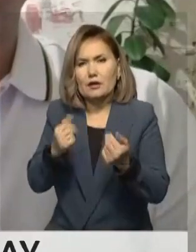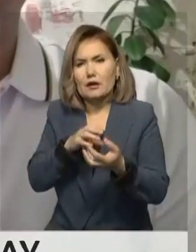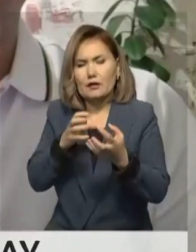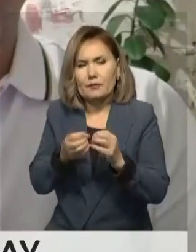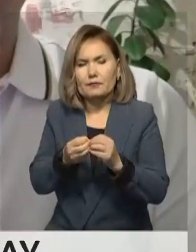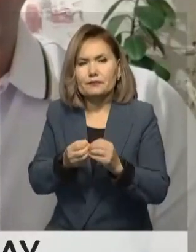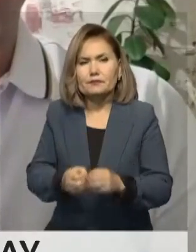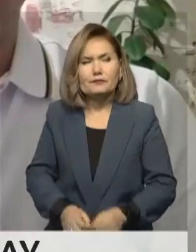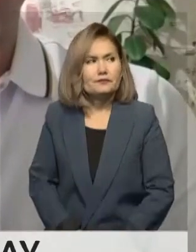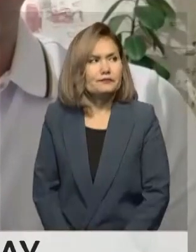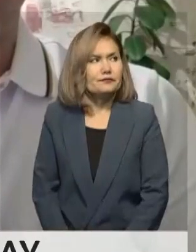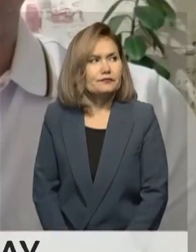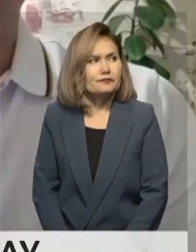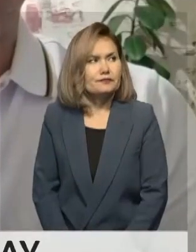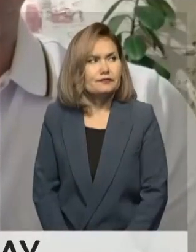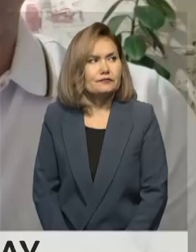ма?